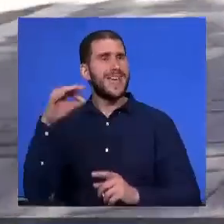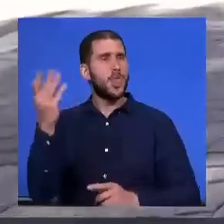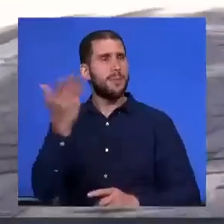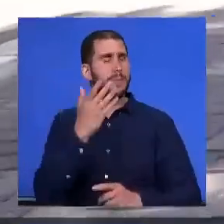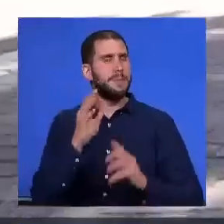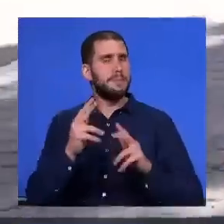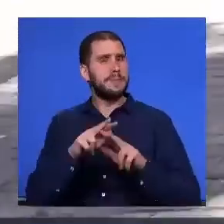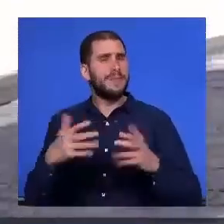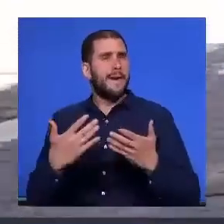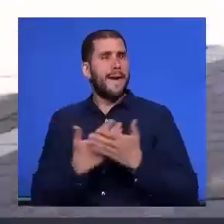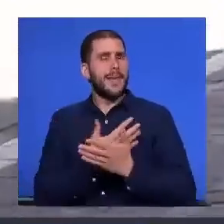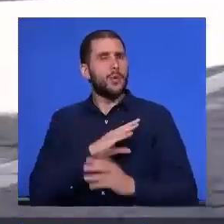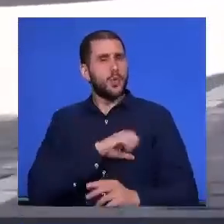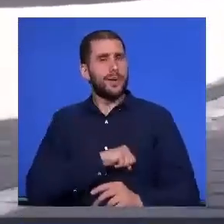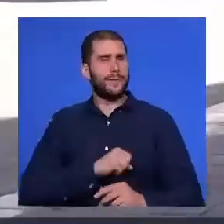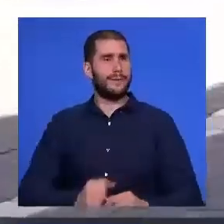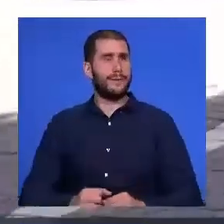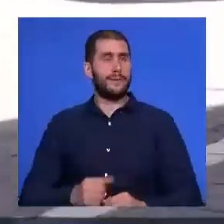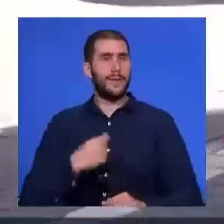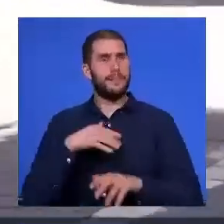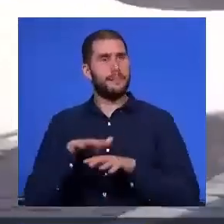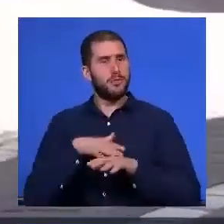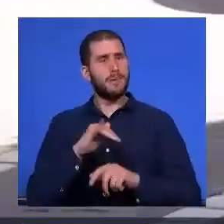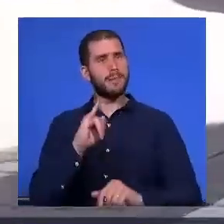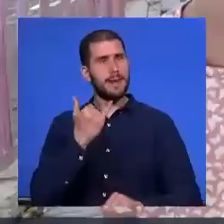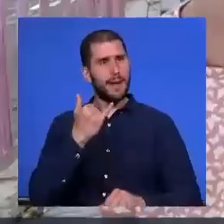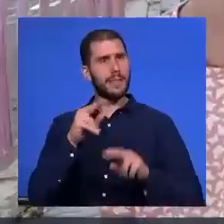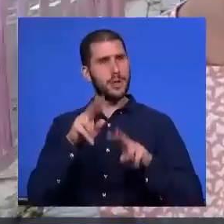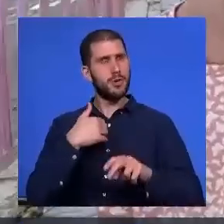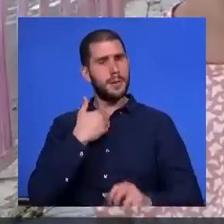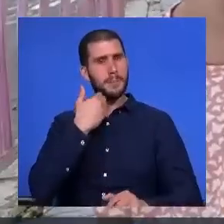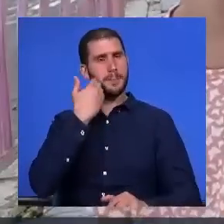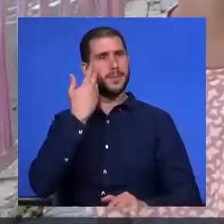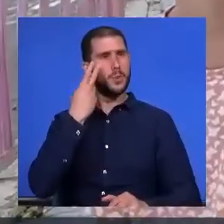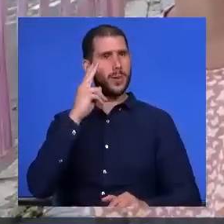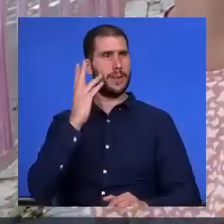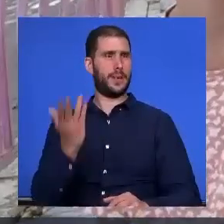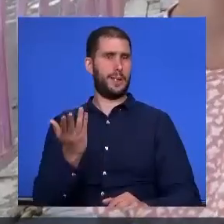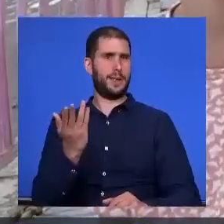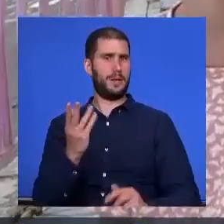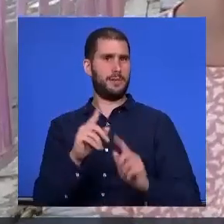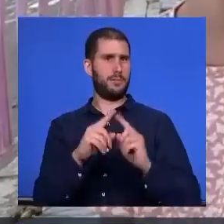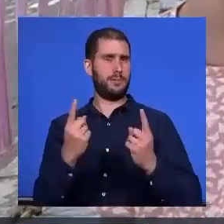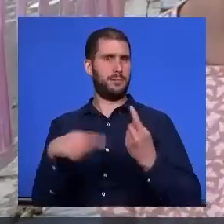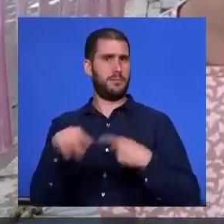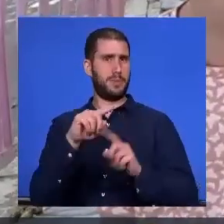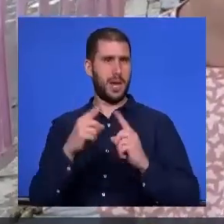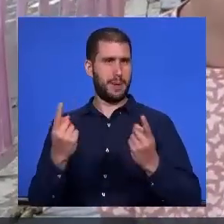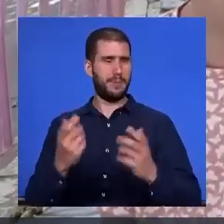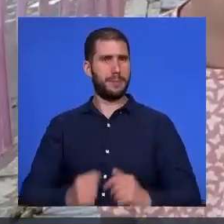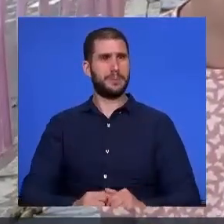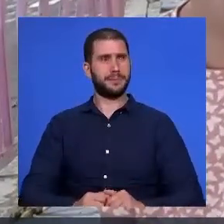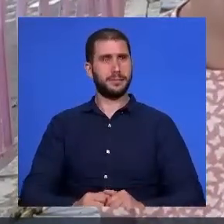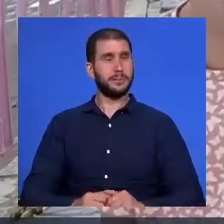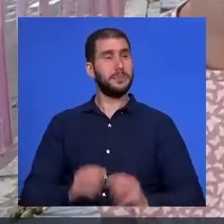ממציאות חדשה, כואבת. אני מרגישה שכאילו כן, יש לי בגרות יותר גדולה מנגיד אחרים,